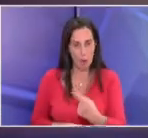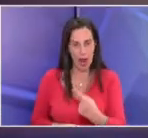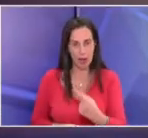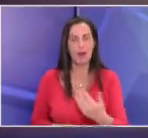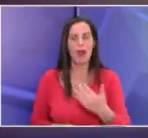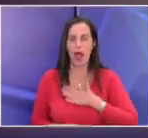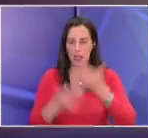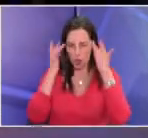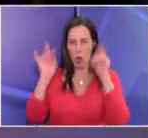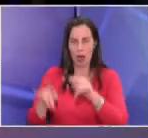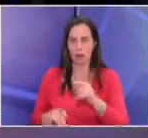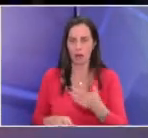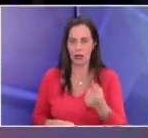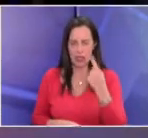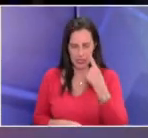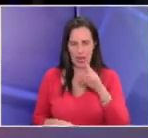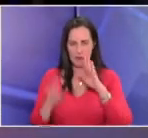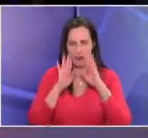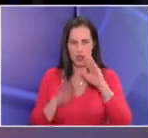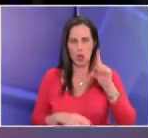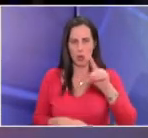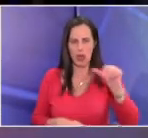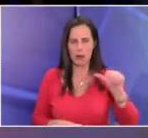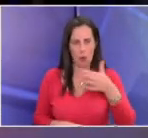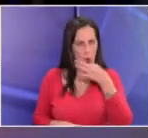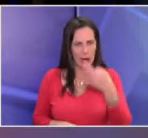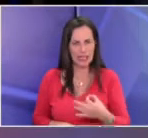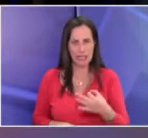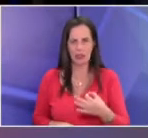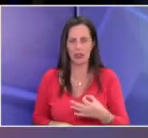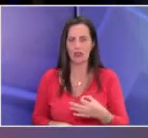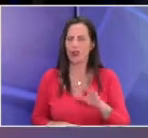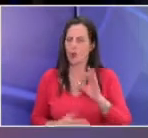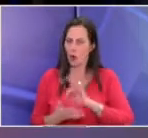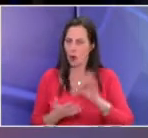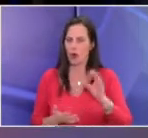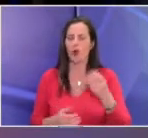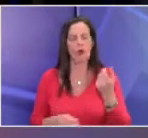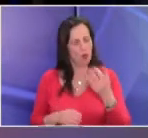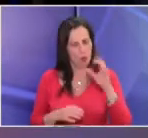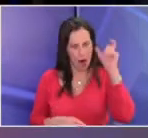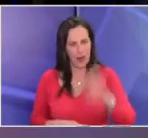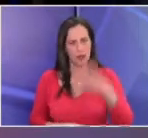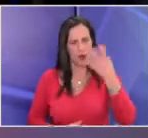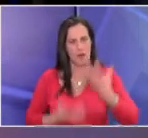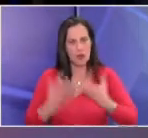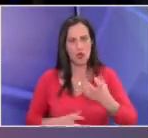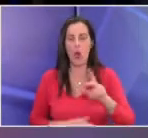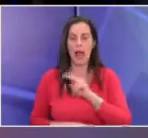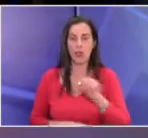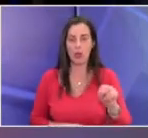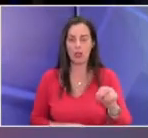הכי טוב. שם את השלט מעל החנות, בא, ישר מתחילים. אגרת שילוט, אגרת זה, אגרת